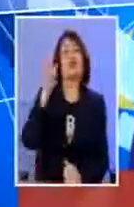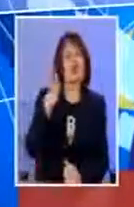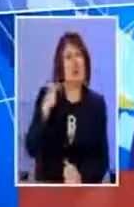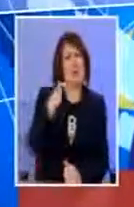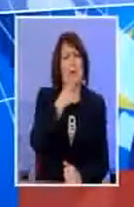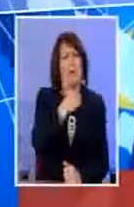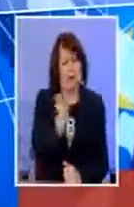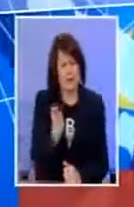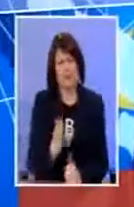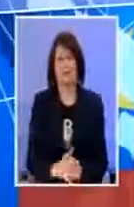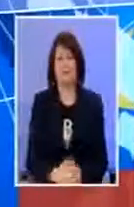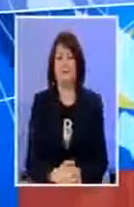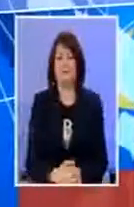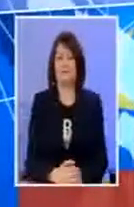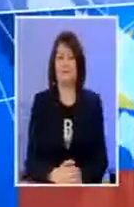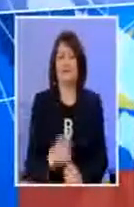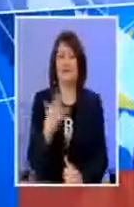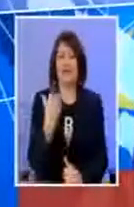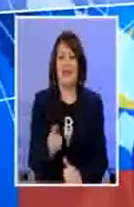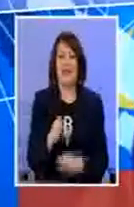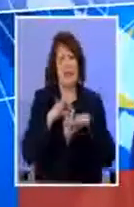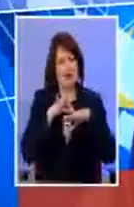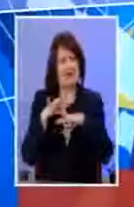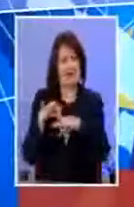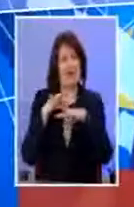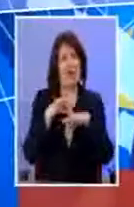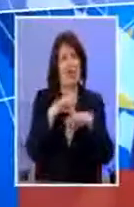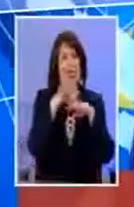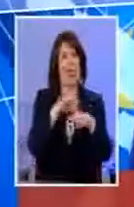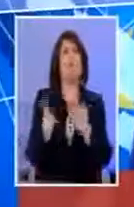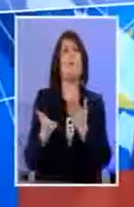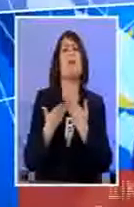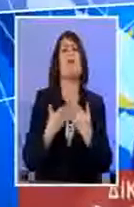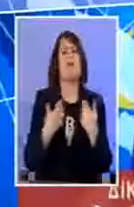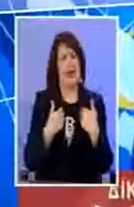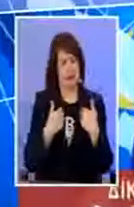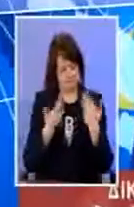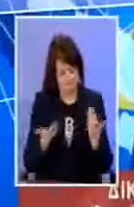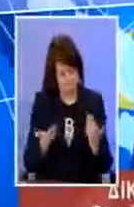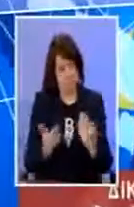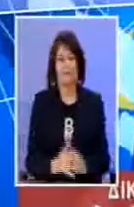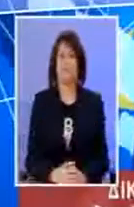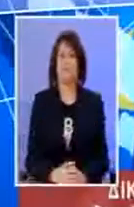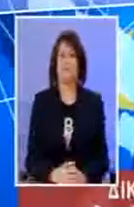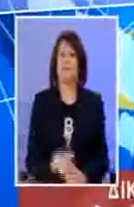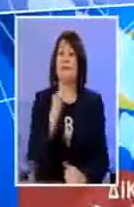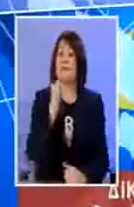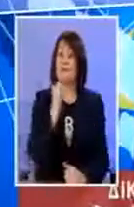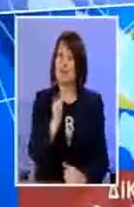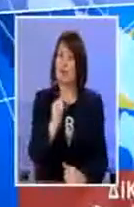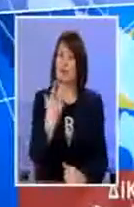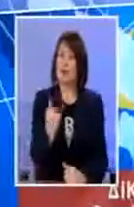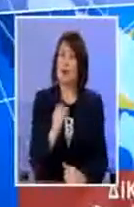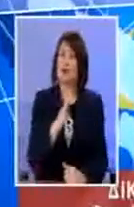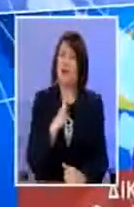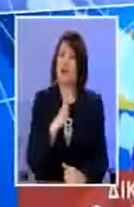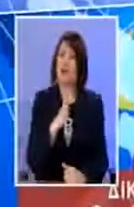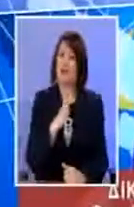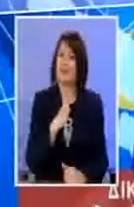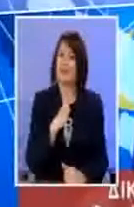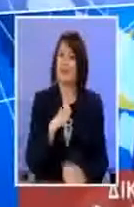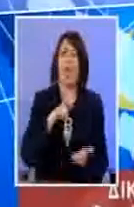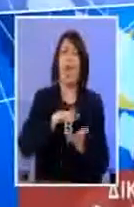γυρνώντας. Έχω ένα άτομο που με συνοδεύει, γιατί με βοηθάει σε διάφορα πράγματα. Πάντοτε υπάρχουν άνθρωποι καθοδόν μέσα